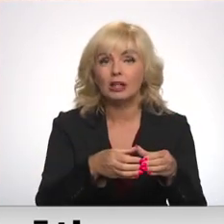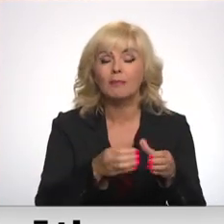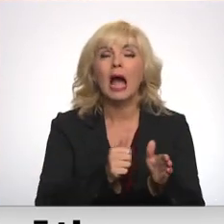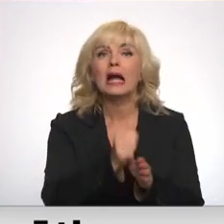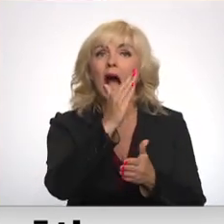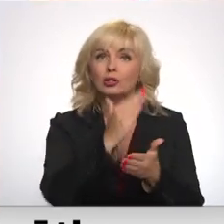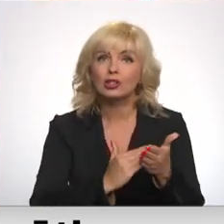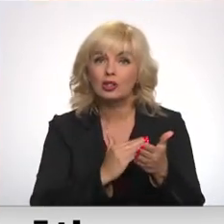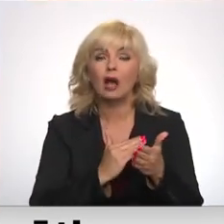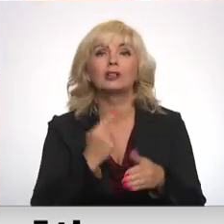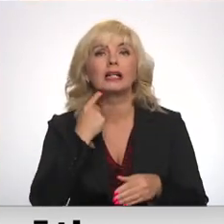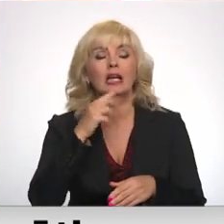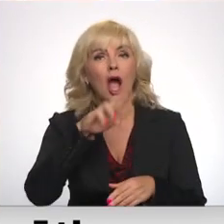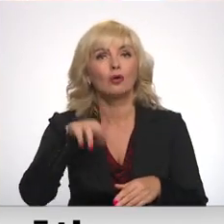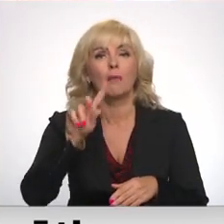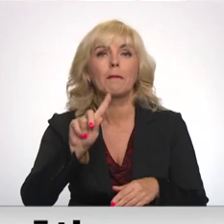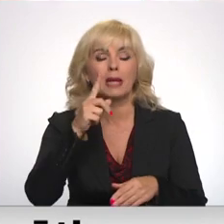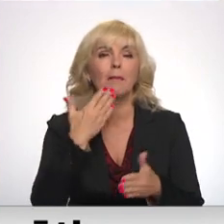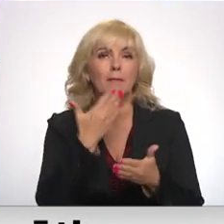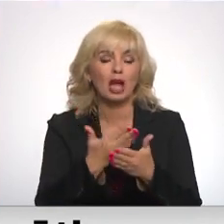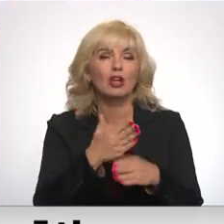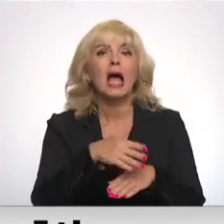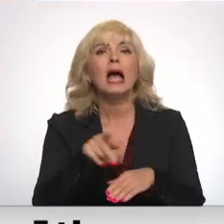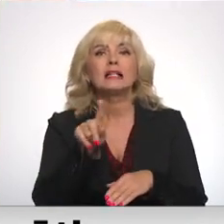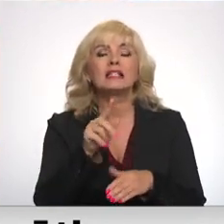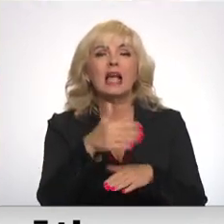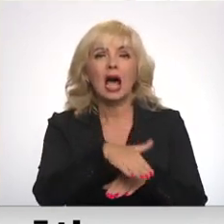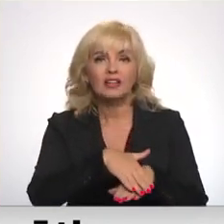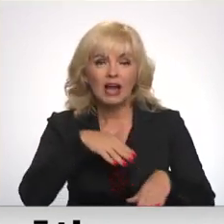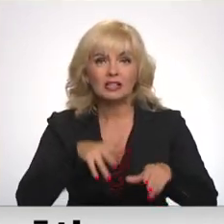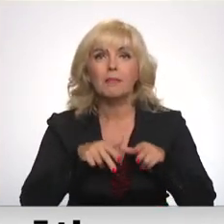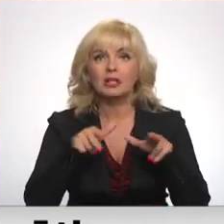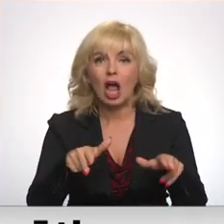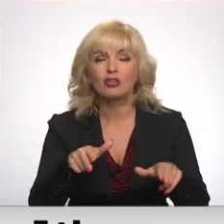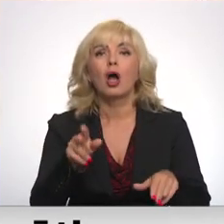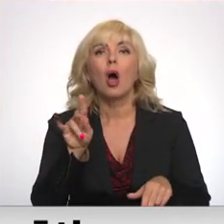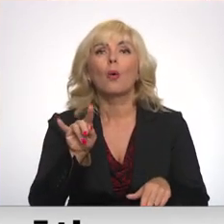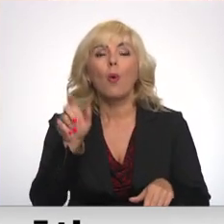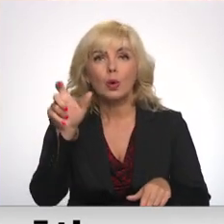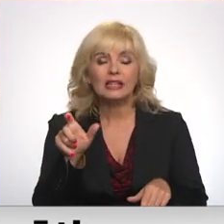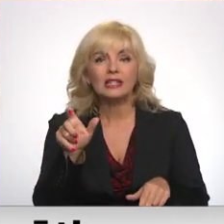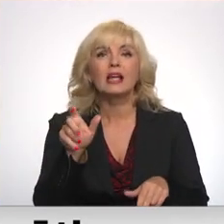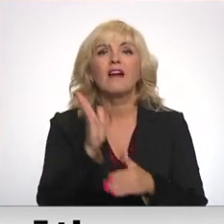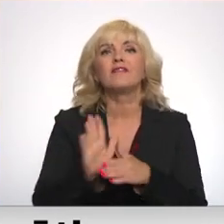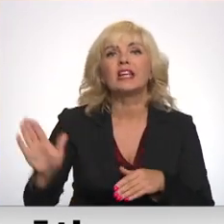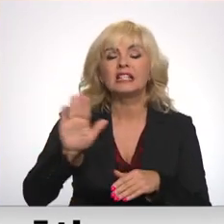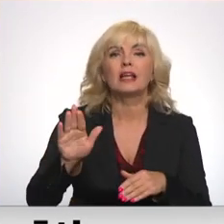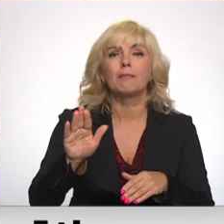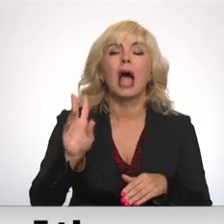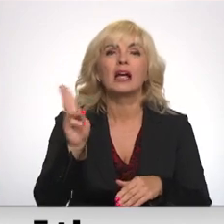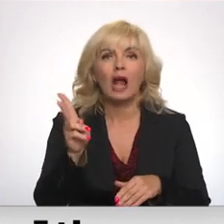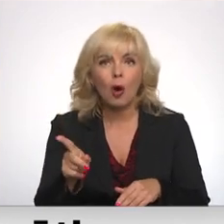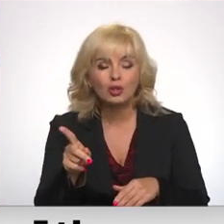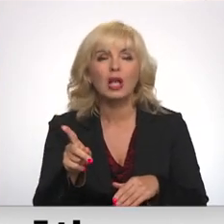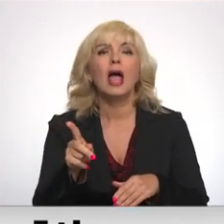sarakstā Rīgā ar pirmo numuru pieteikts bijušais Satversmes tiesas priekšsēdētājs Gunārs Kūtris, Vidzemē Krauze, Zemgalē Saeimas deputāts